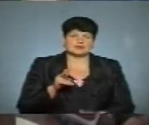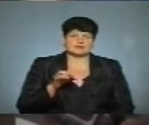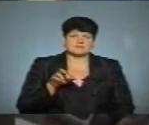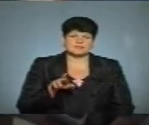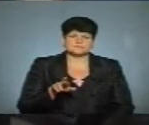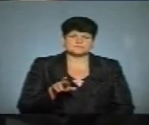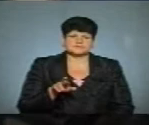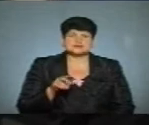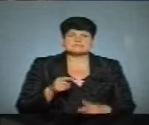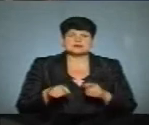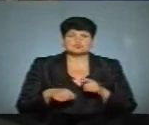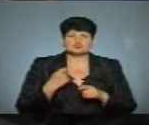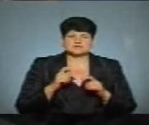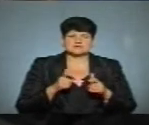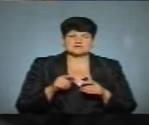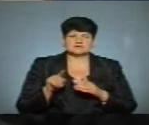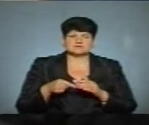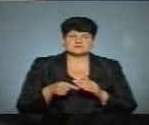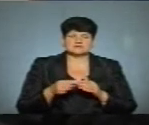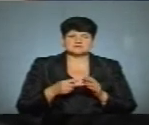За порушення карантинних вимог від 17 до